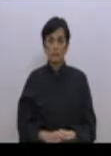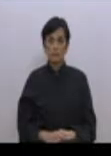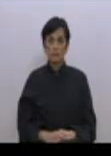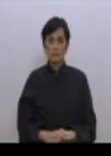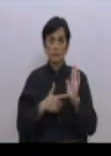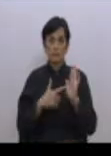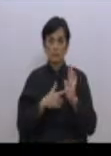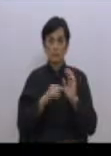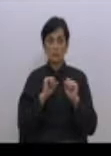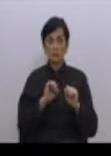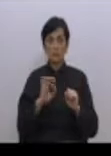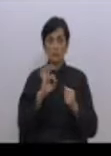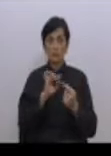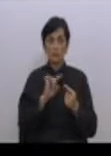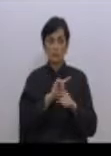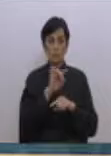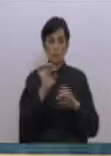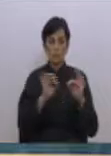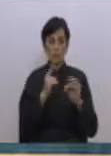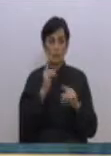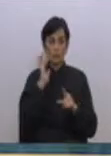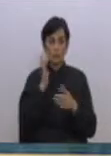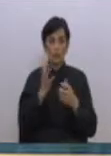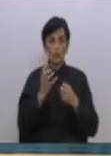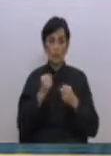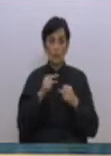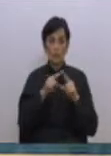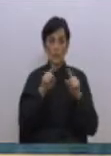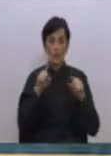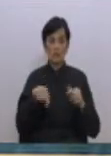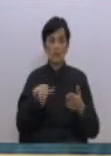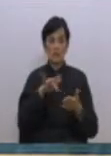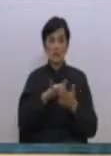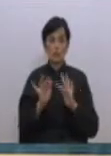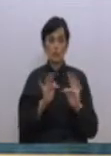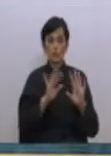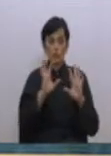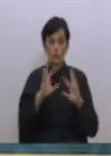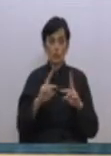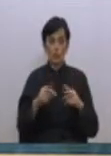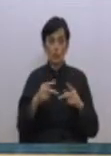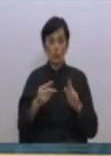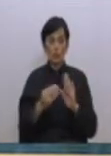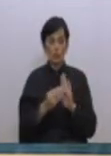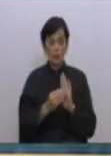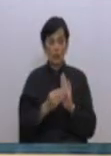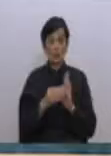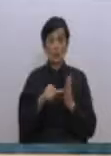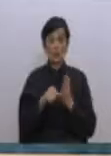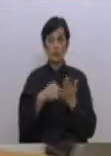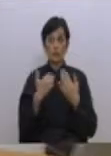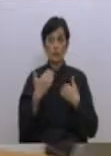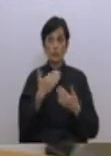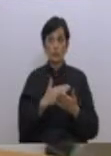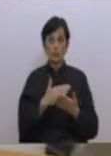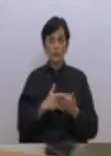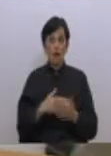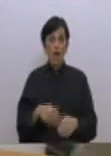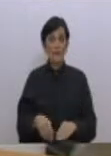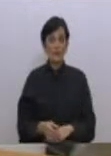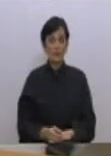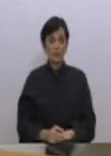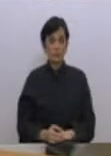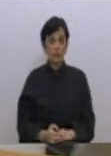Samoza Tramedi Mohre, nu-l țin alegi, privilegiu mosmenit, mi-e bine. Am o epagă ce samocalcu s-a procesul codexul Sulva, privilegiu mosmenit, tot ce atât Kenčiska srejim.